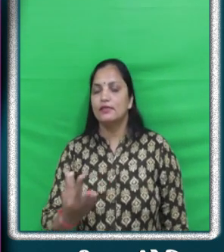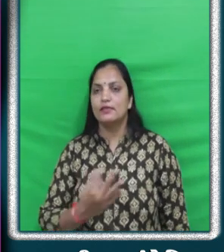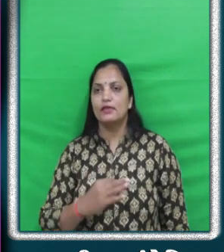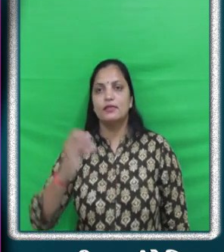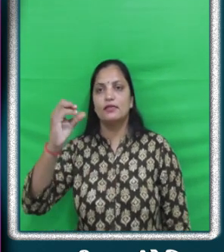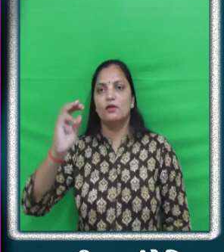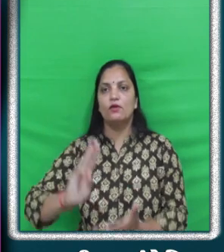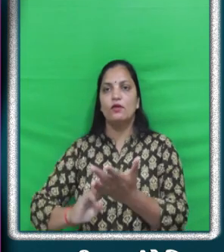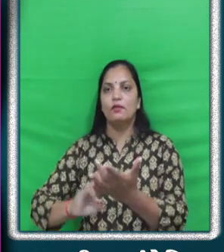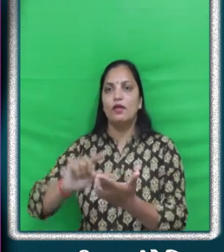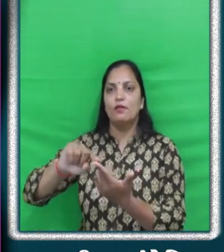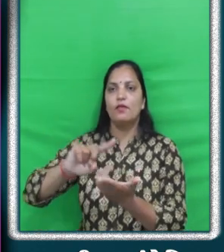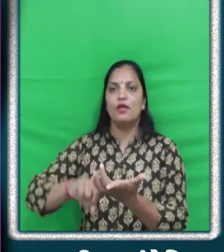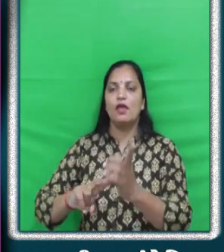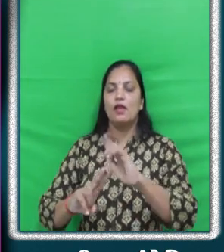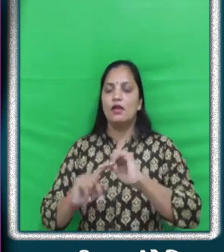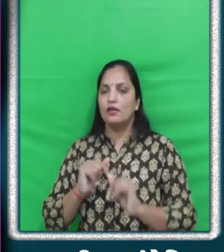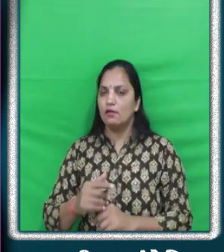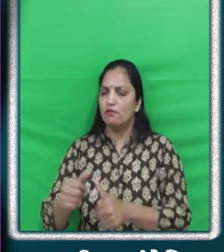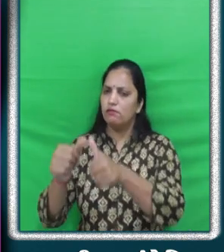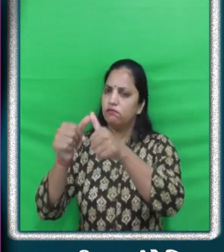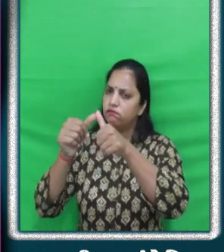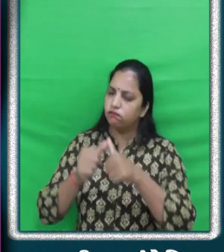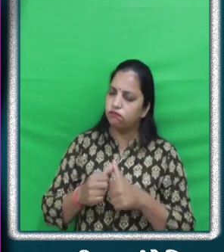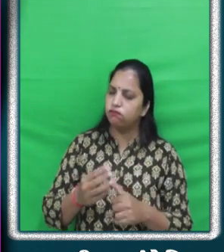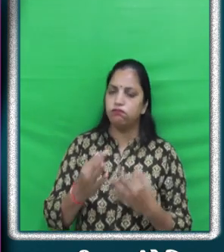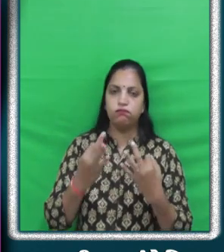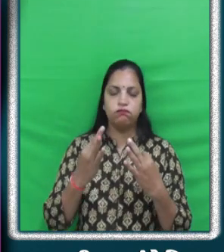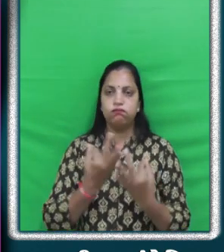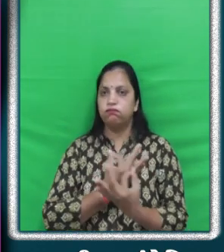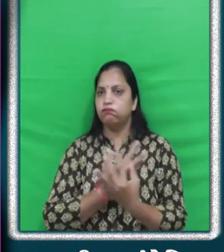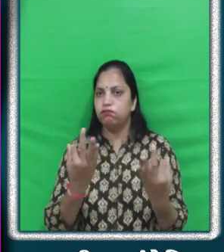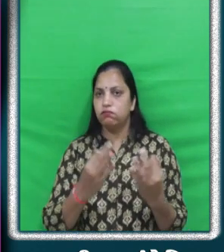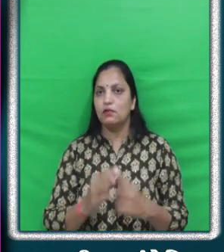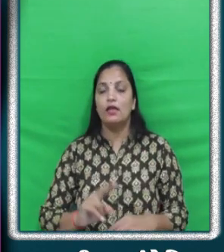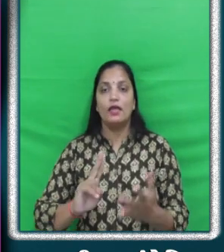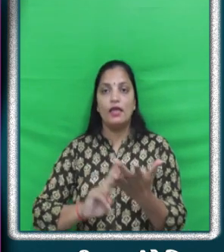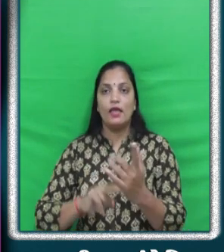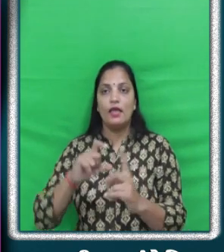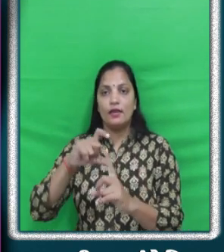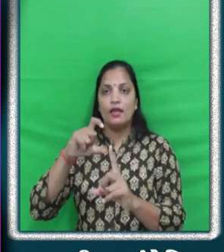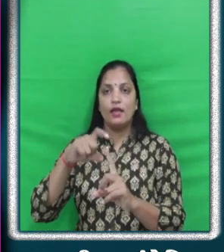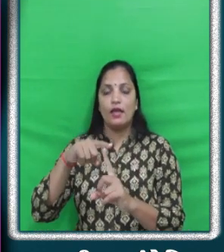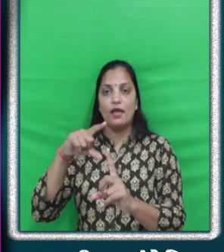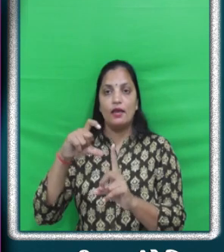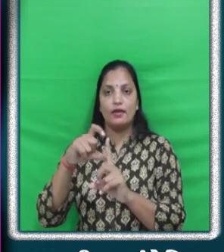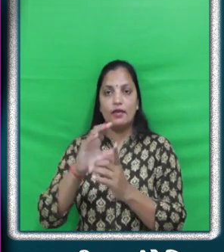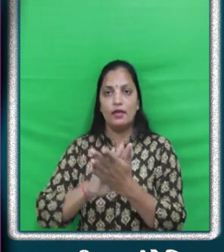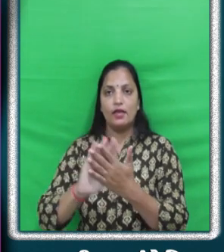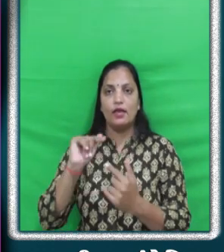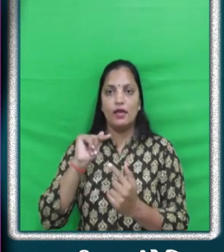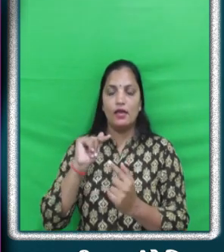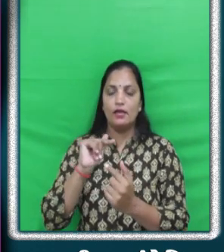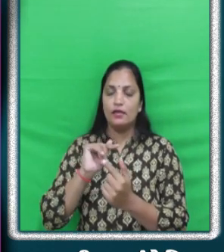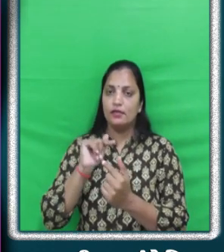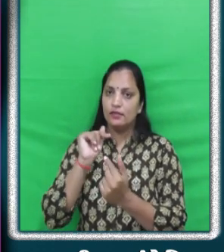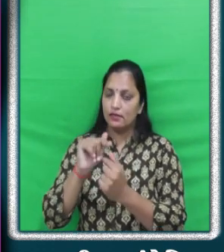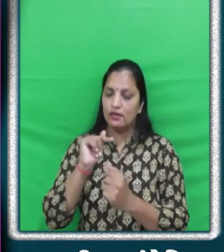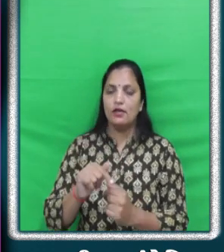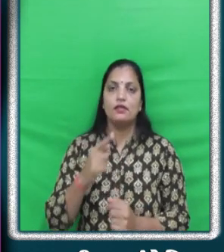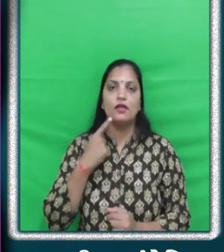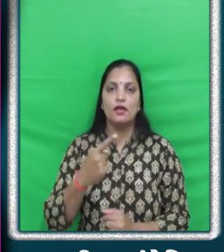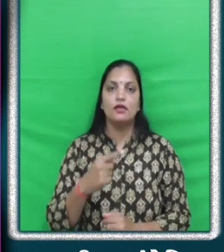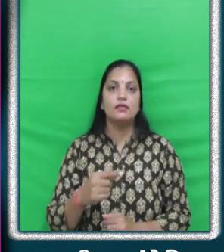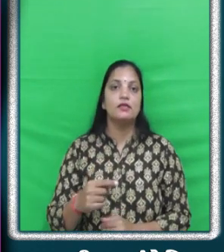સરસ, બધાની કમેન્ટ આવે છે, ફટાફટ આન્સર મને આપવાનો છે. વેરી ગુડ આન્સર નિધિ મને કહી રહી છે. નિધિનો આન્સર આવ્યો છે સી, વેરી